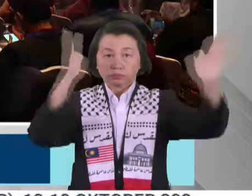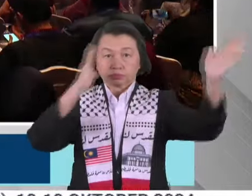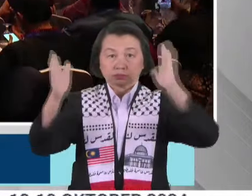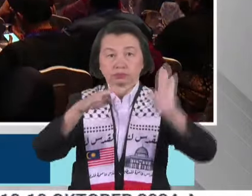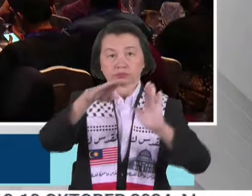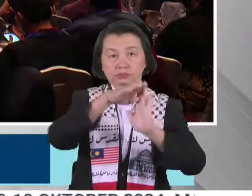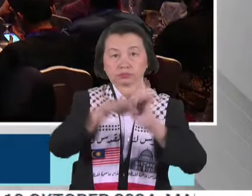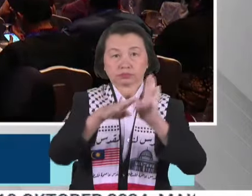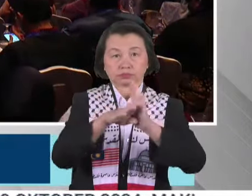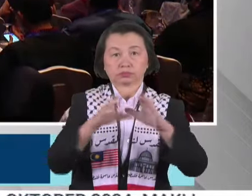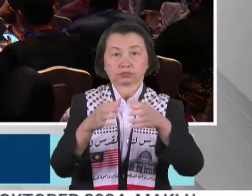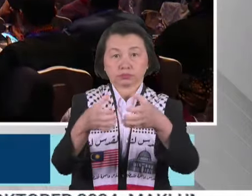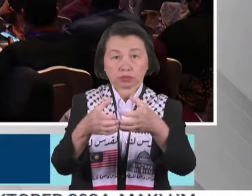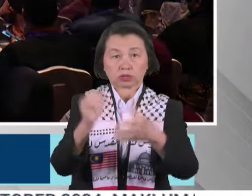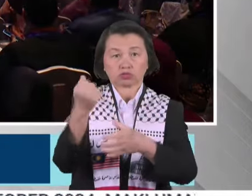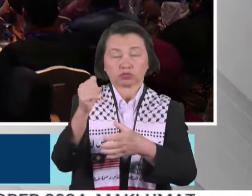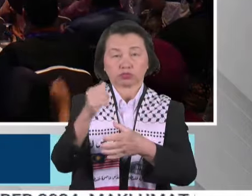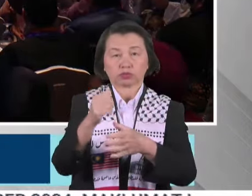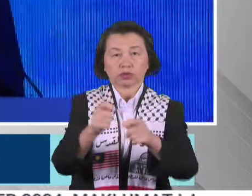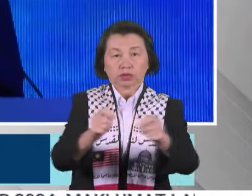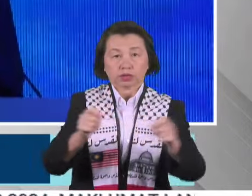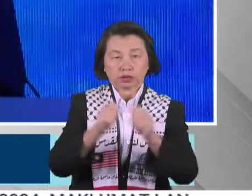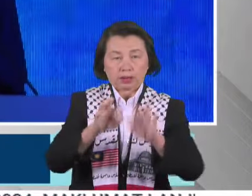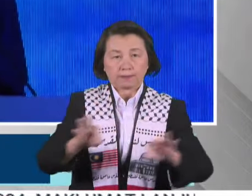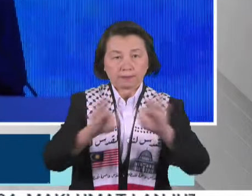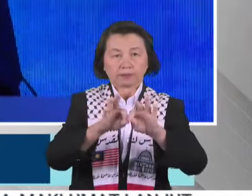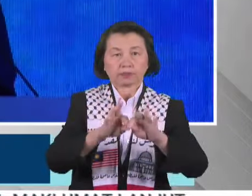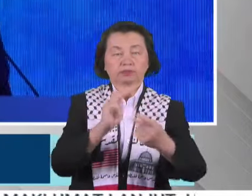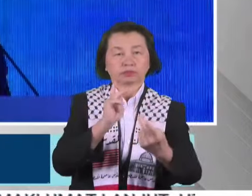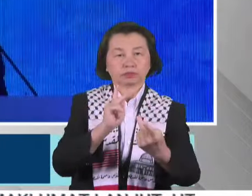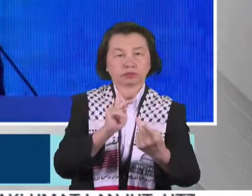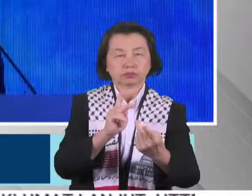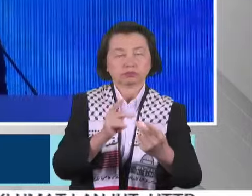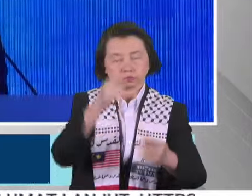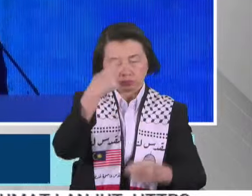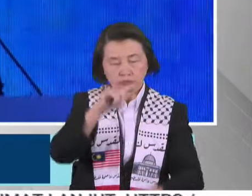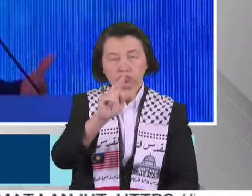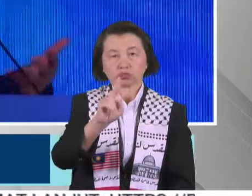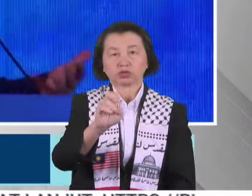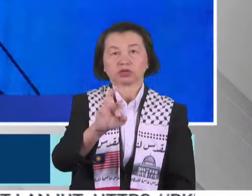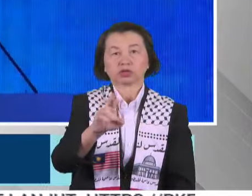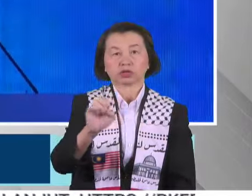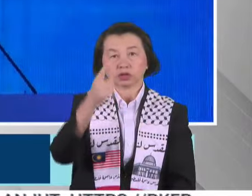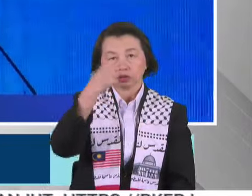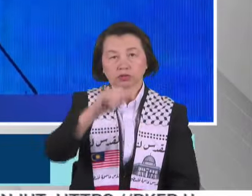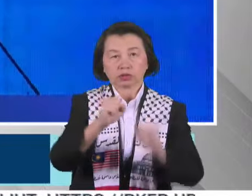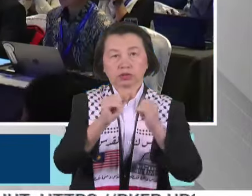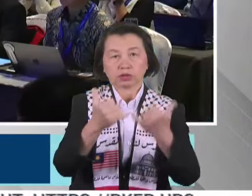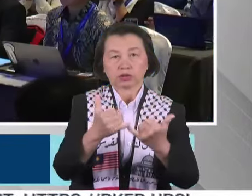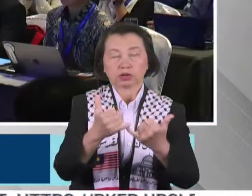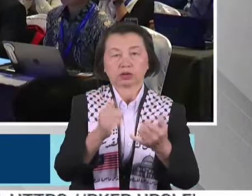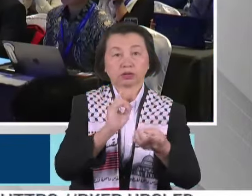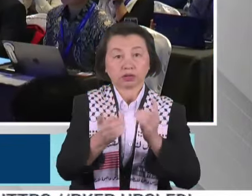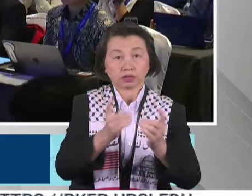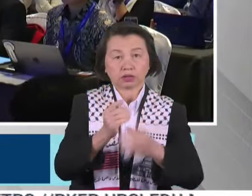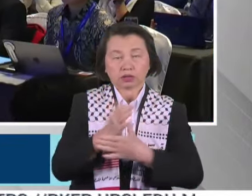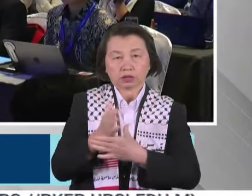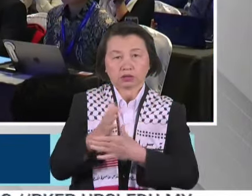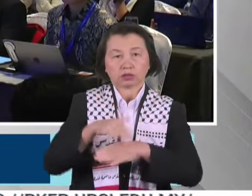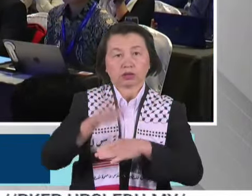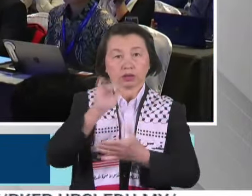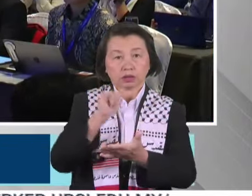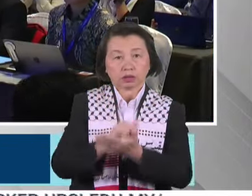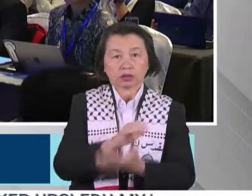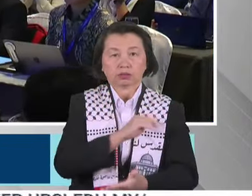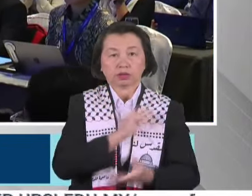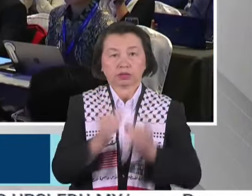Malaysia tersenarai antara kelompok 10 destinasi utama mesra kripto bagi kalangan nomad dan syarikat digital. Ketika berkongsi kelebihan itu,